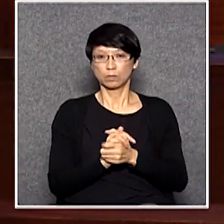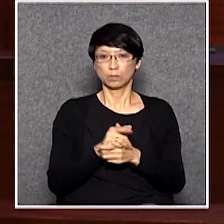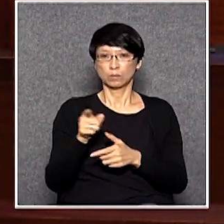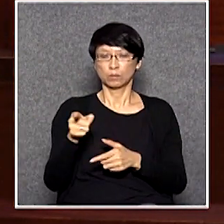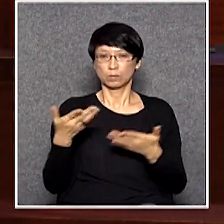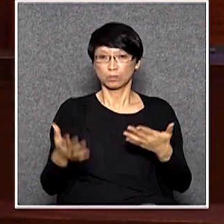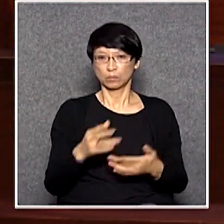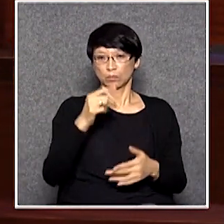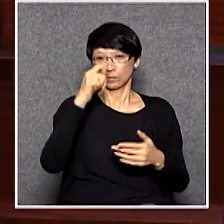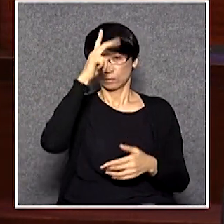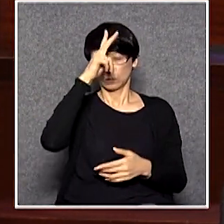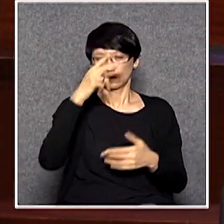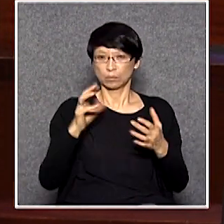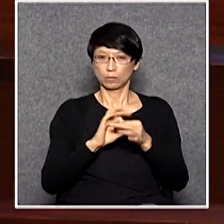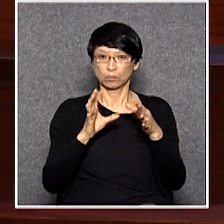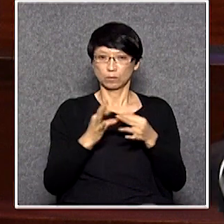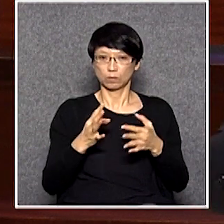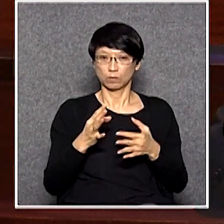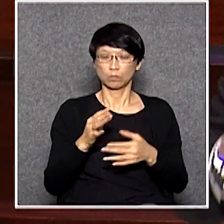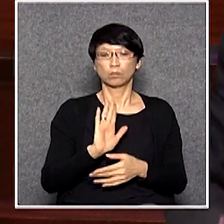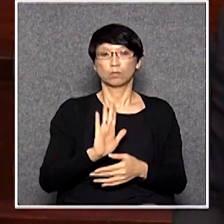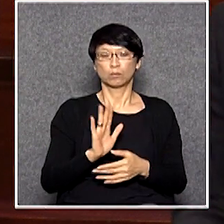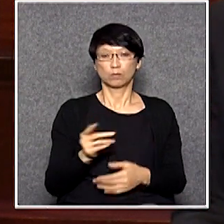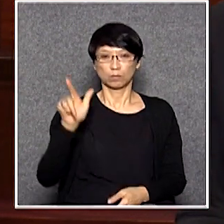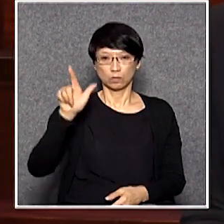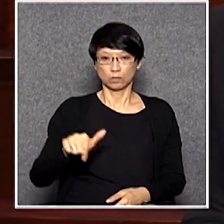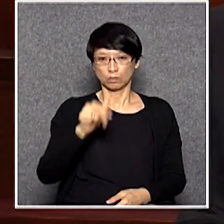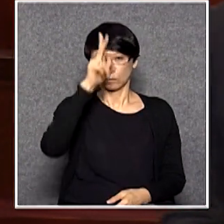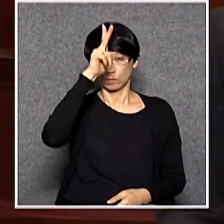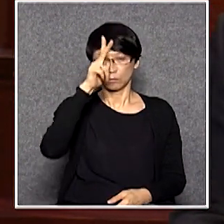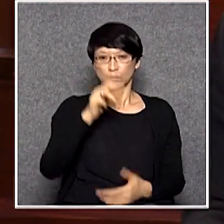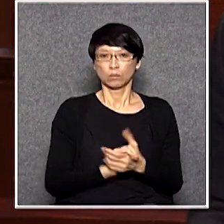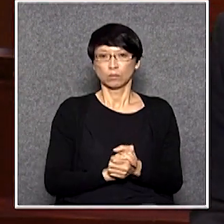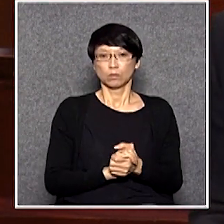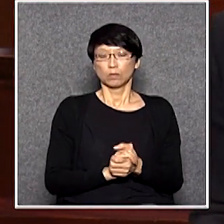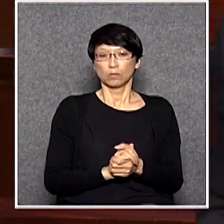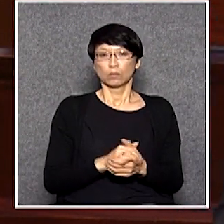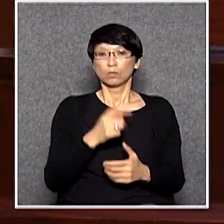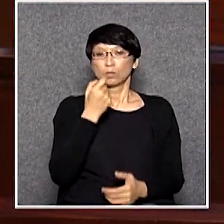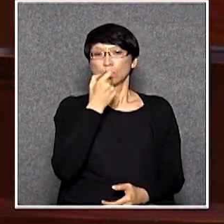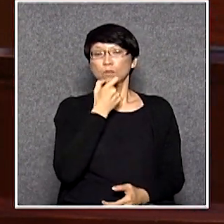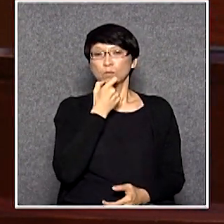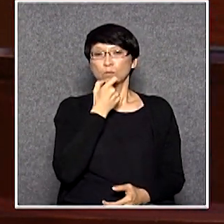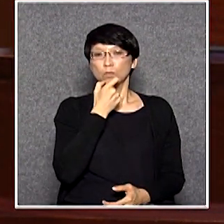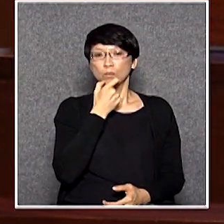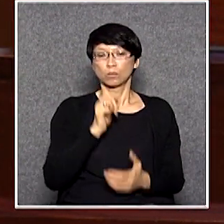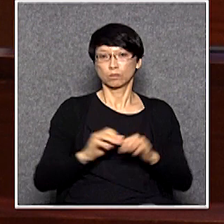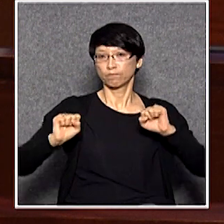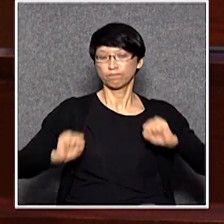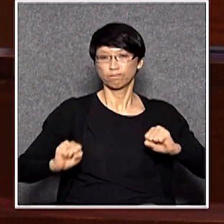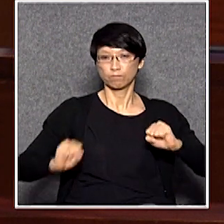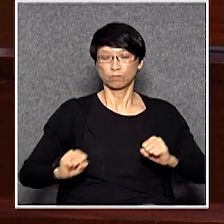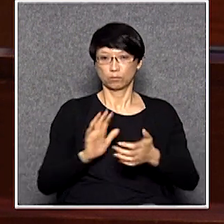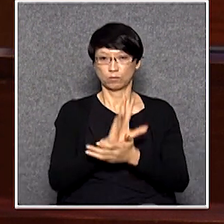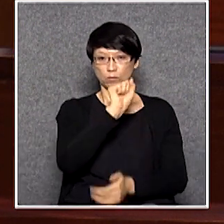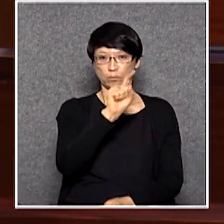屆的政府事呢？是吧？上一屆政府固然是好大喜功，硬 硬嚟，霸王硬上弓。二零一零